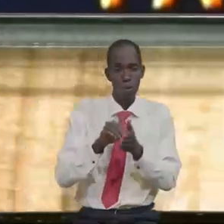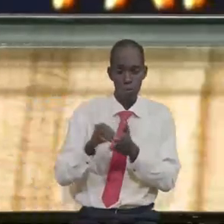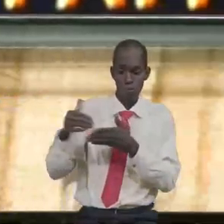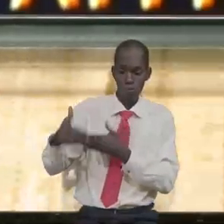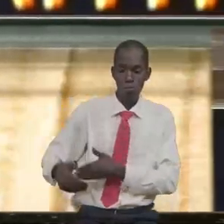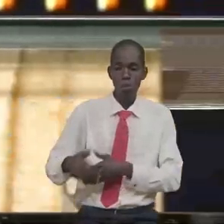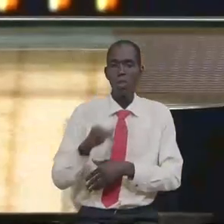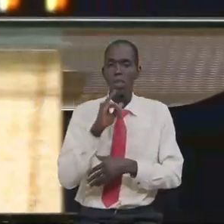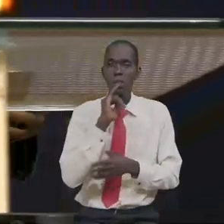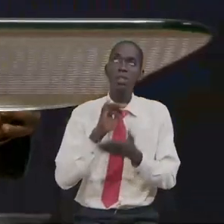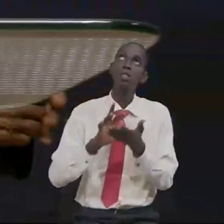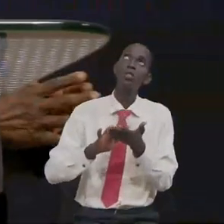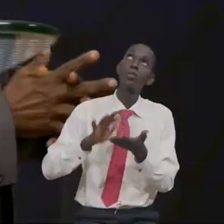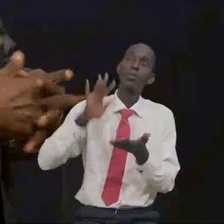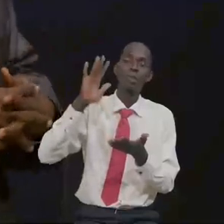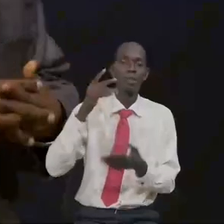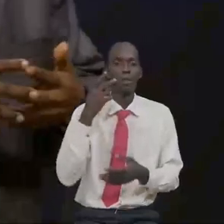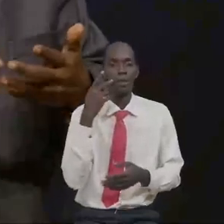Et le verset 15 dit,